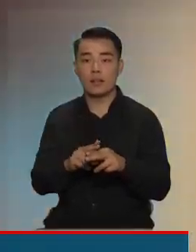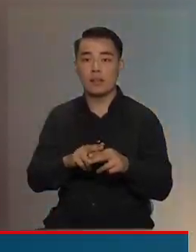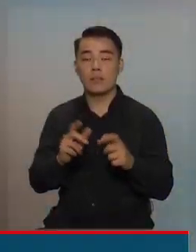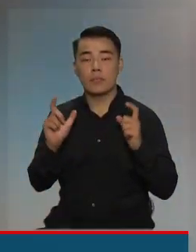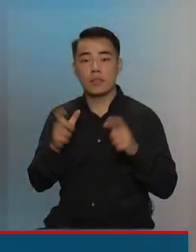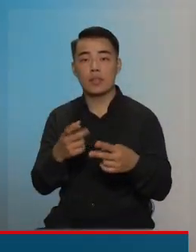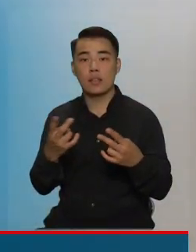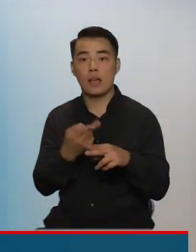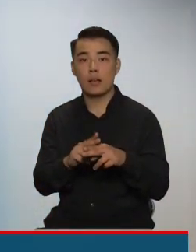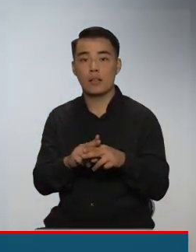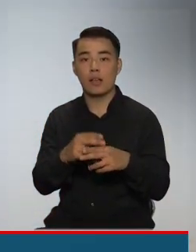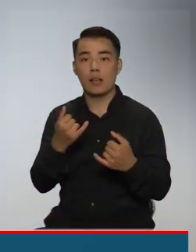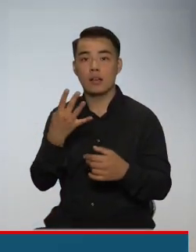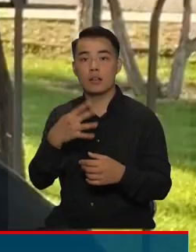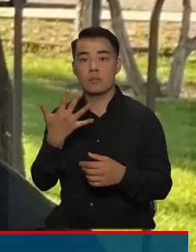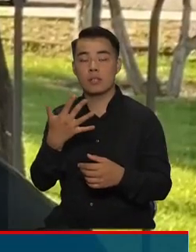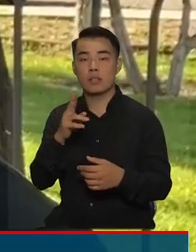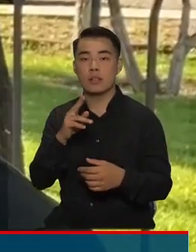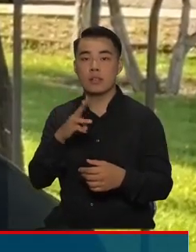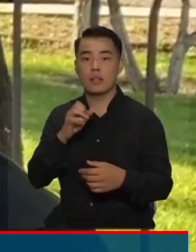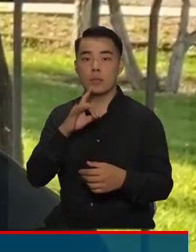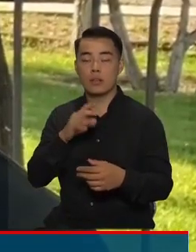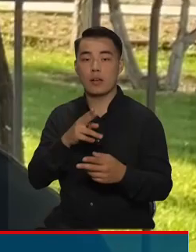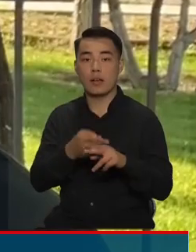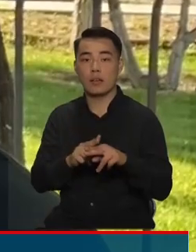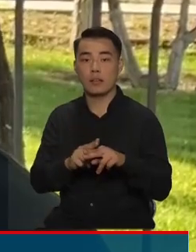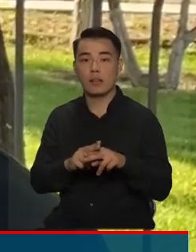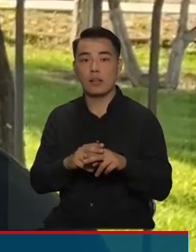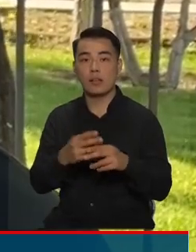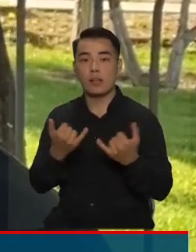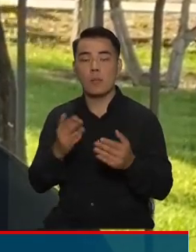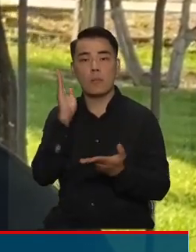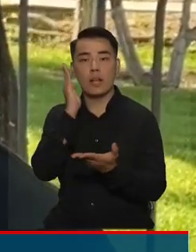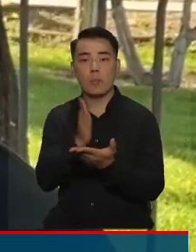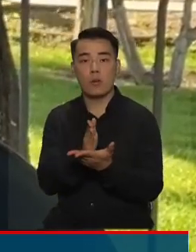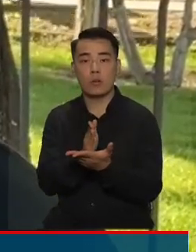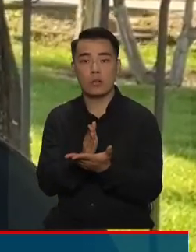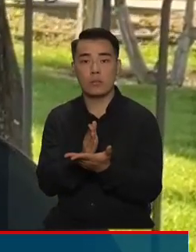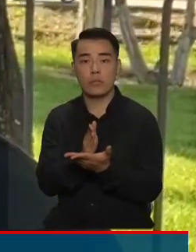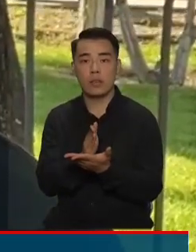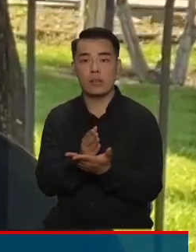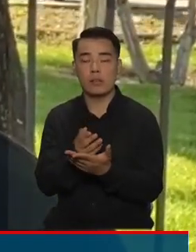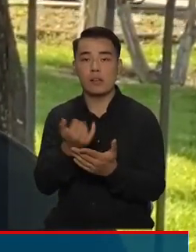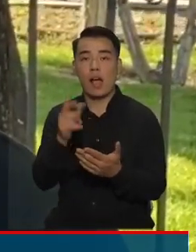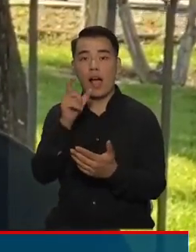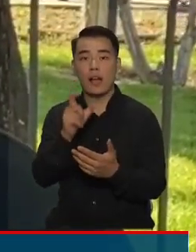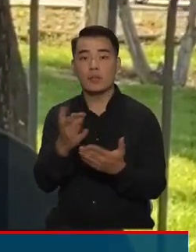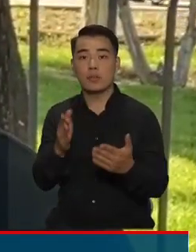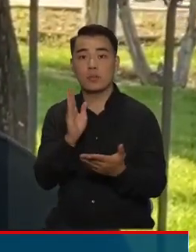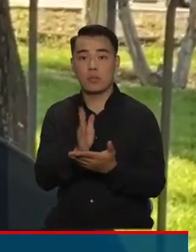керек. Манометр көрсетіп тұрды 45 кг метр квадраттағы. Ол былай айтқанда тікелей ағын адамға тиетін